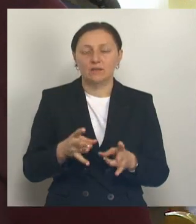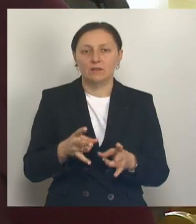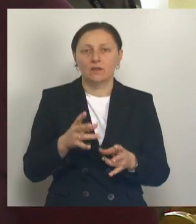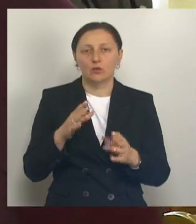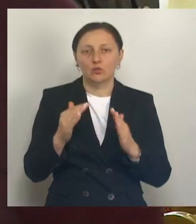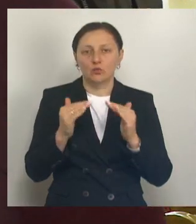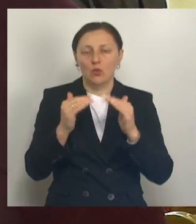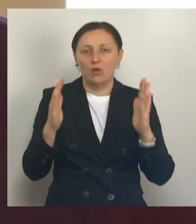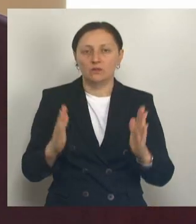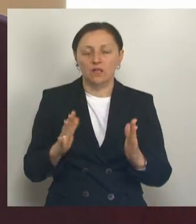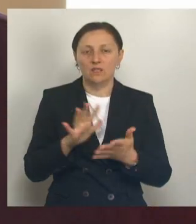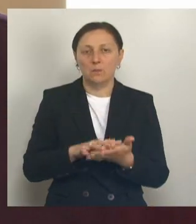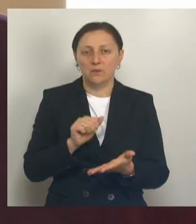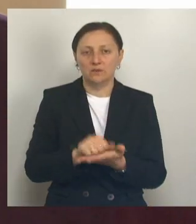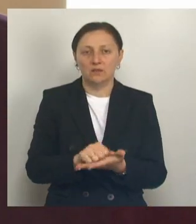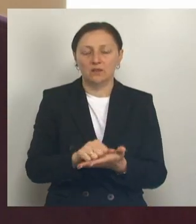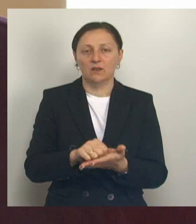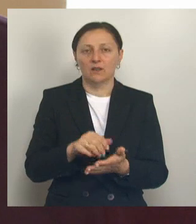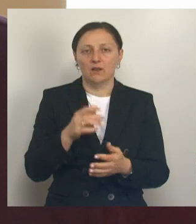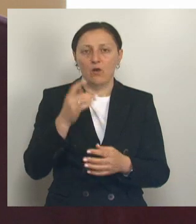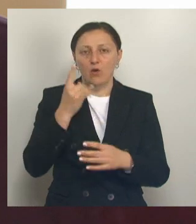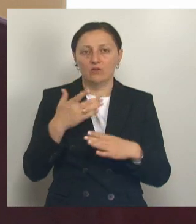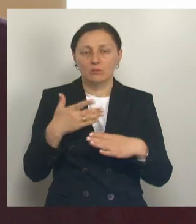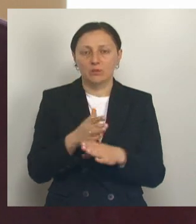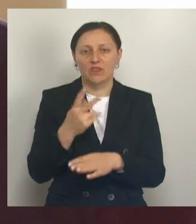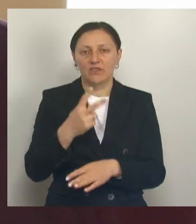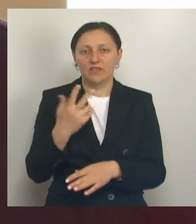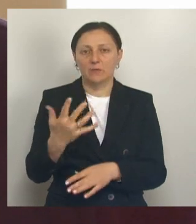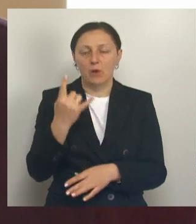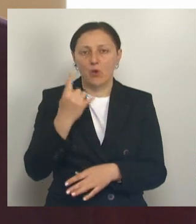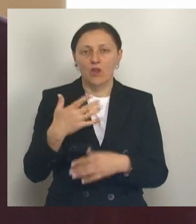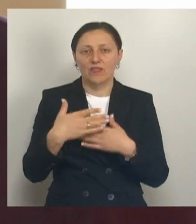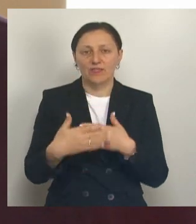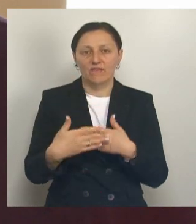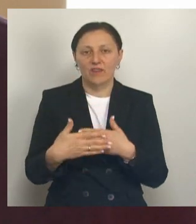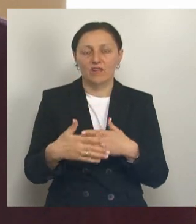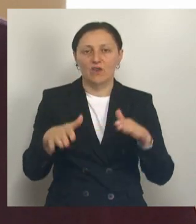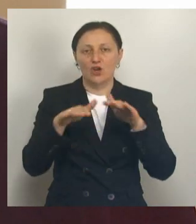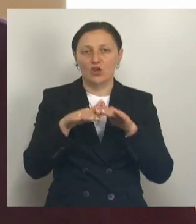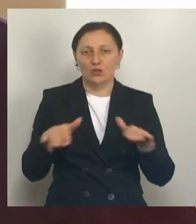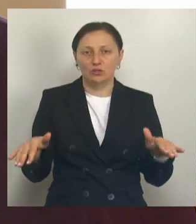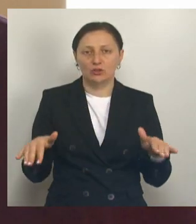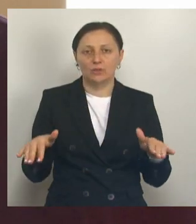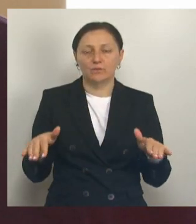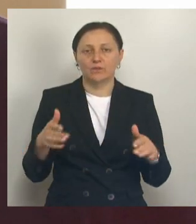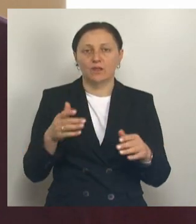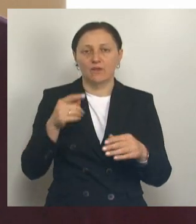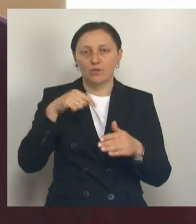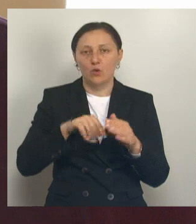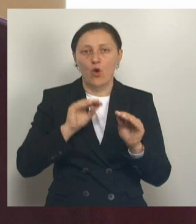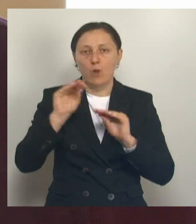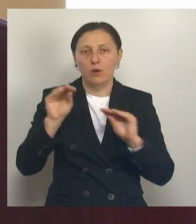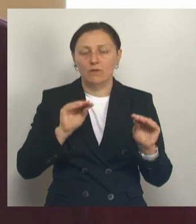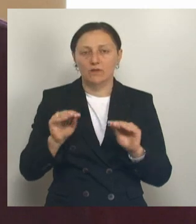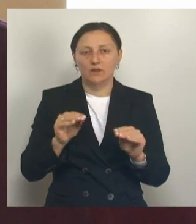здание торгового центра была выбито порядка 25 окон двери крыша оборудование на